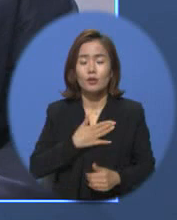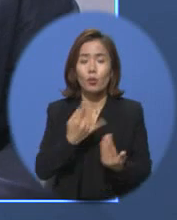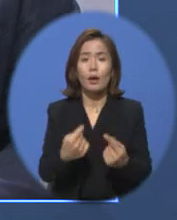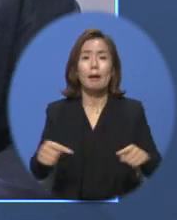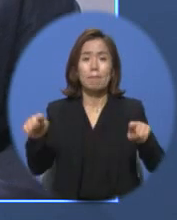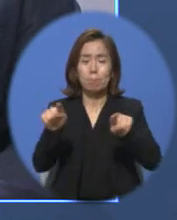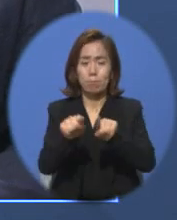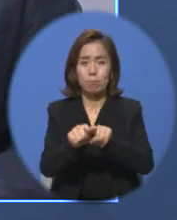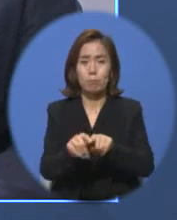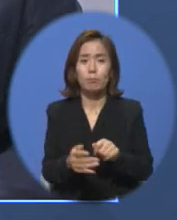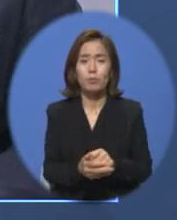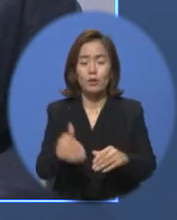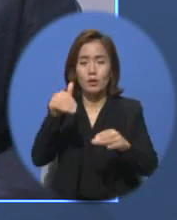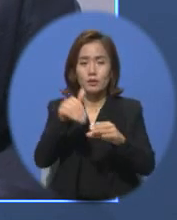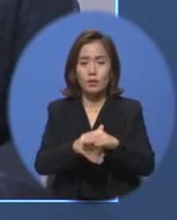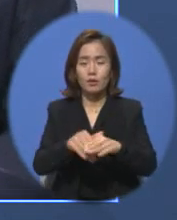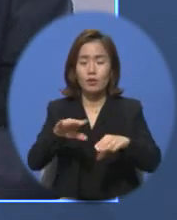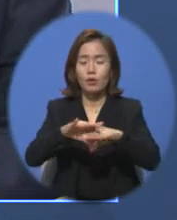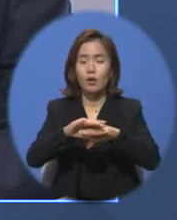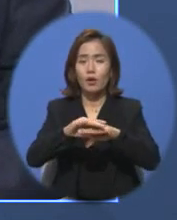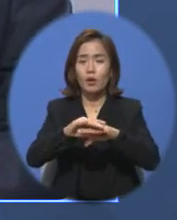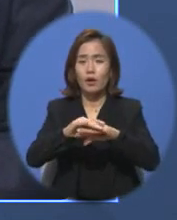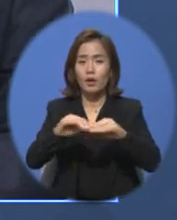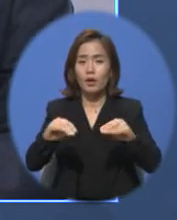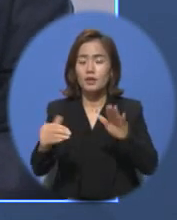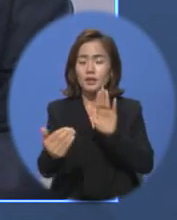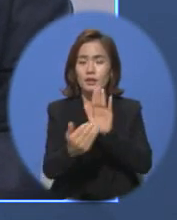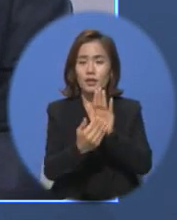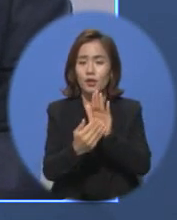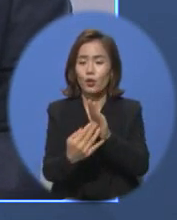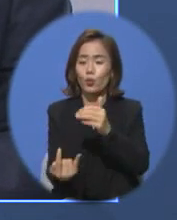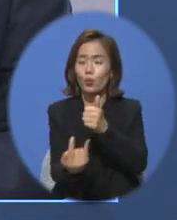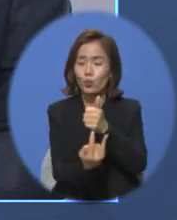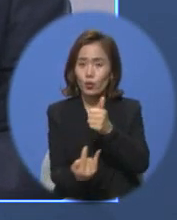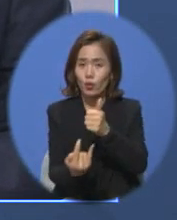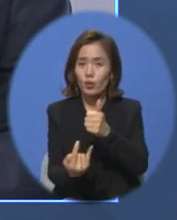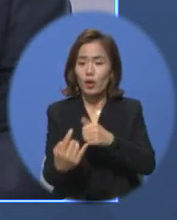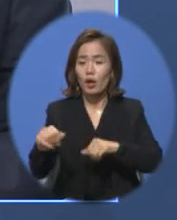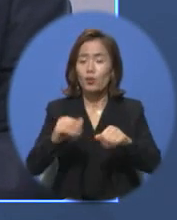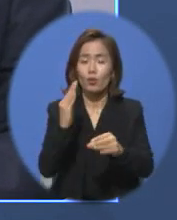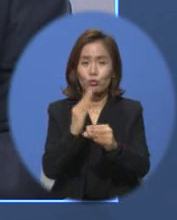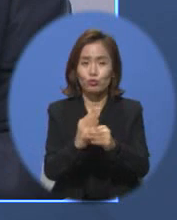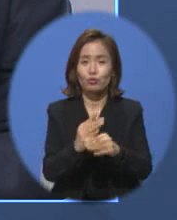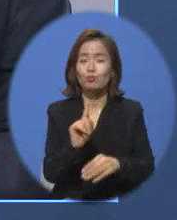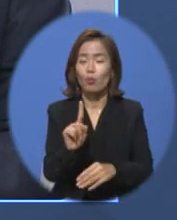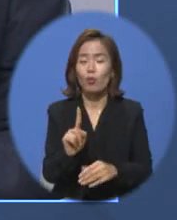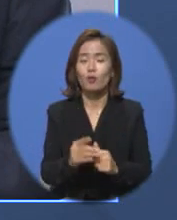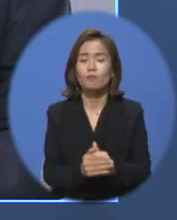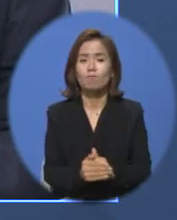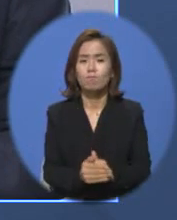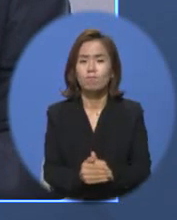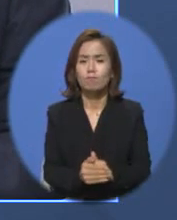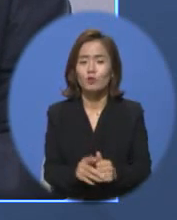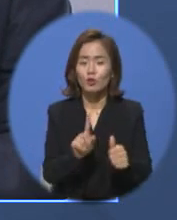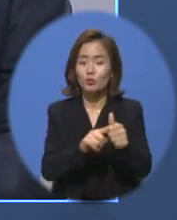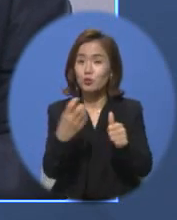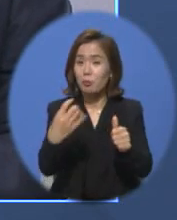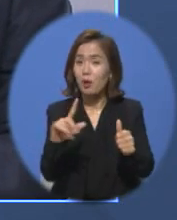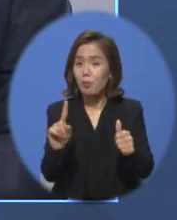는 승리를위해한팀으로함께노력하고있습니다.그는 선거유세연설중에어떤말을했습니다 .